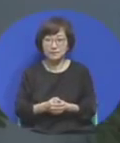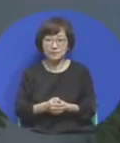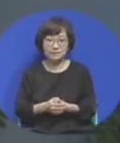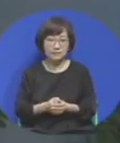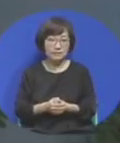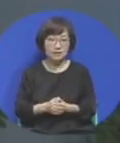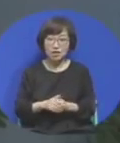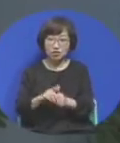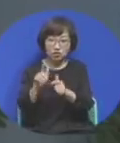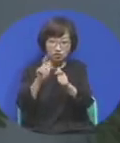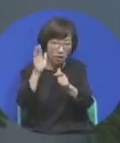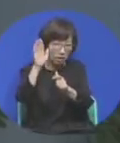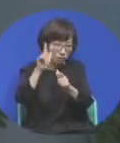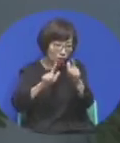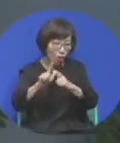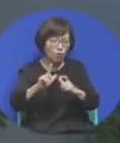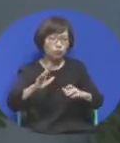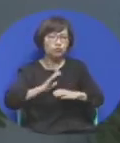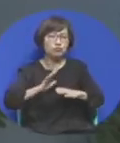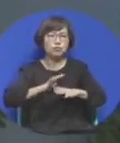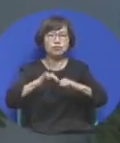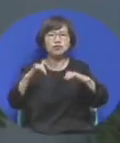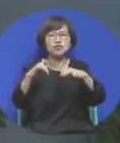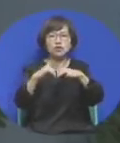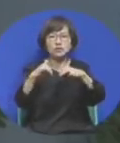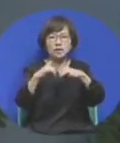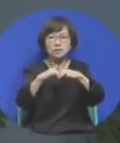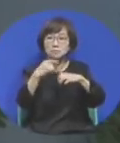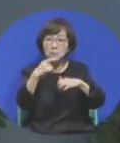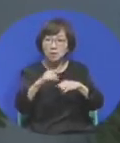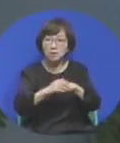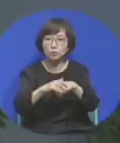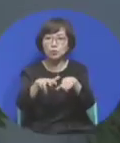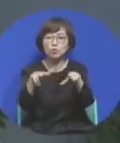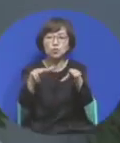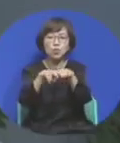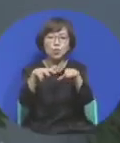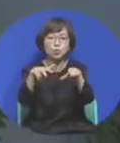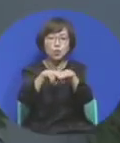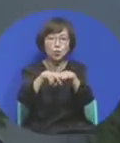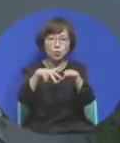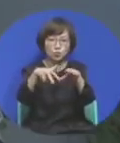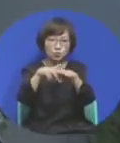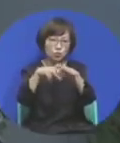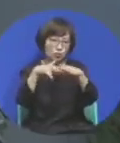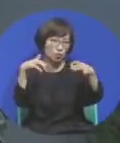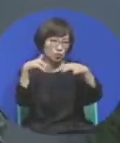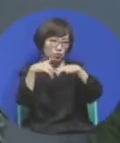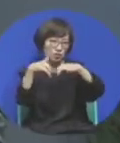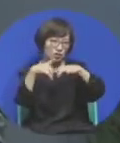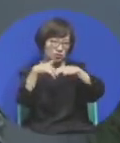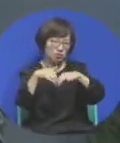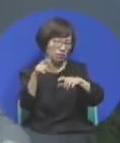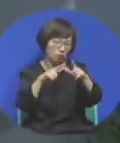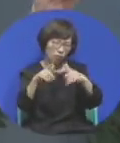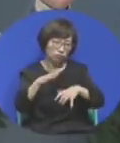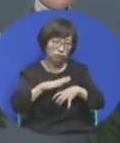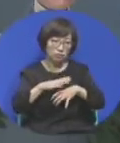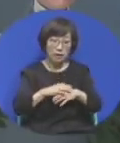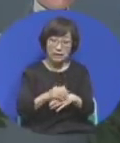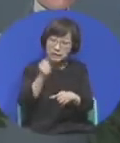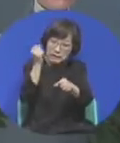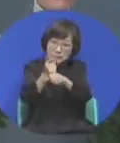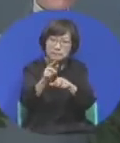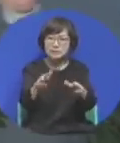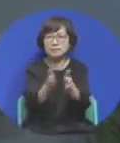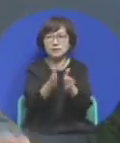전쟁이 남아 있습니다. A more frightening war is left ahead of us. 종교 전쟁. It's a religious war. 지금 드디어 벌어졌습니다. And finally, it's starting to break